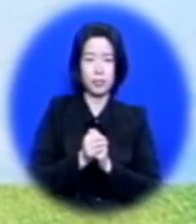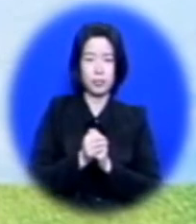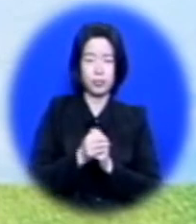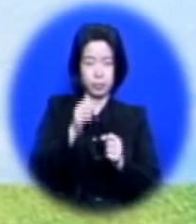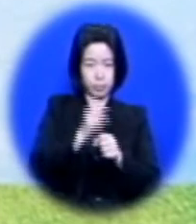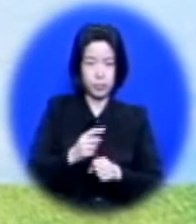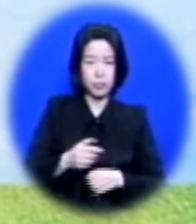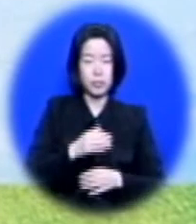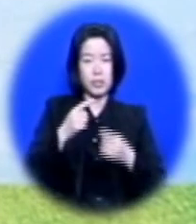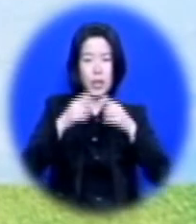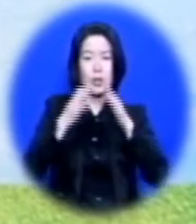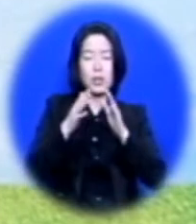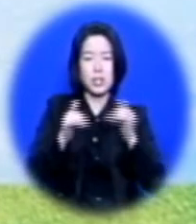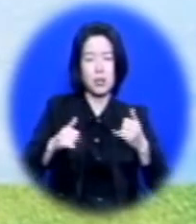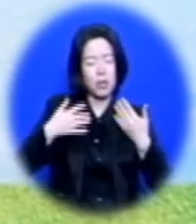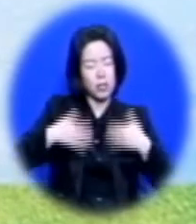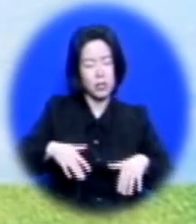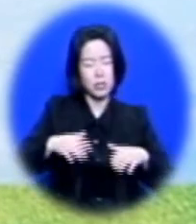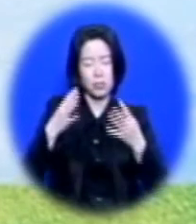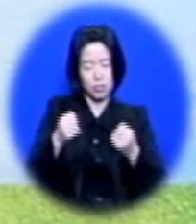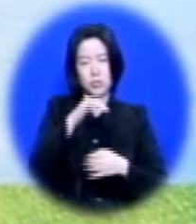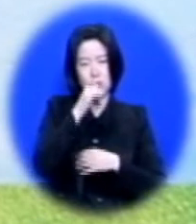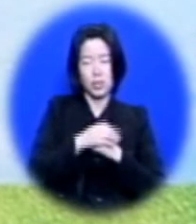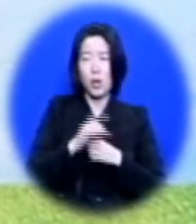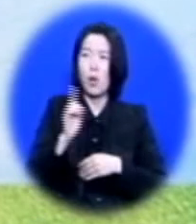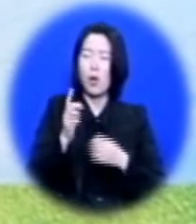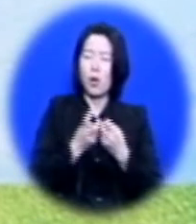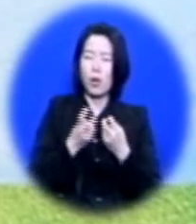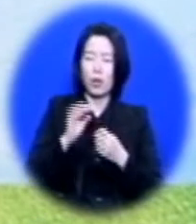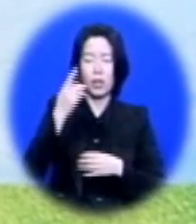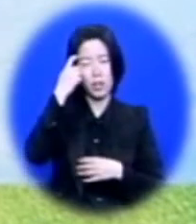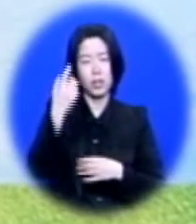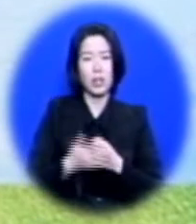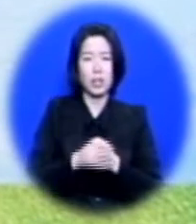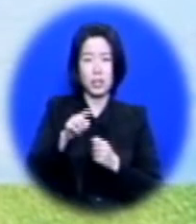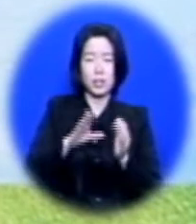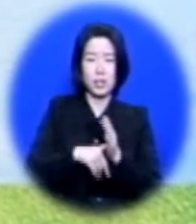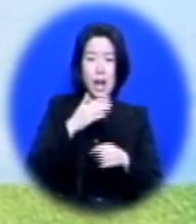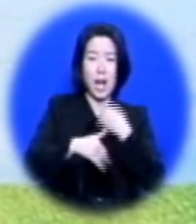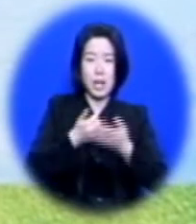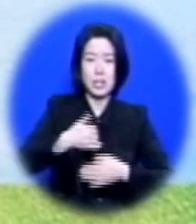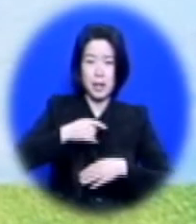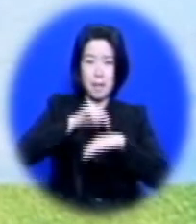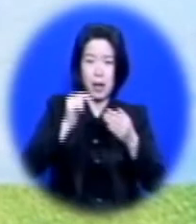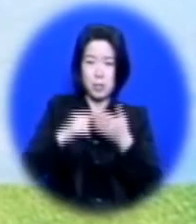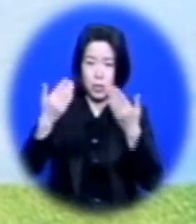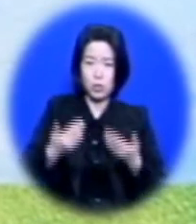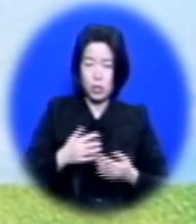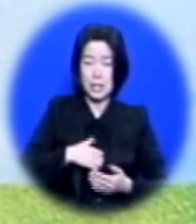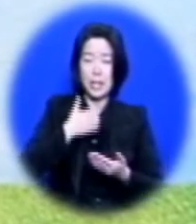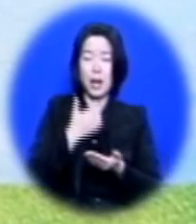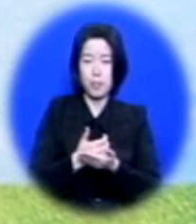이미 교우들은 지칠대로 지쳤습니다 어떻게 해야지 그 때 하나님께서 제 마음에 주신 감독